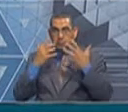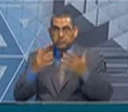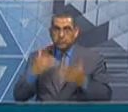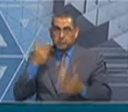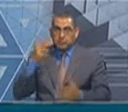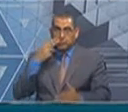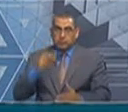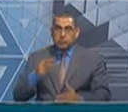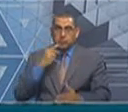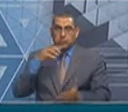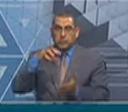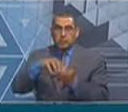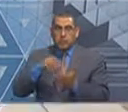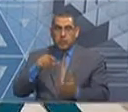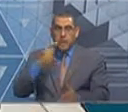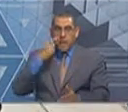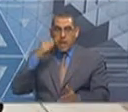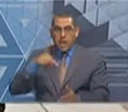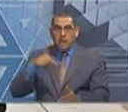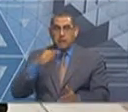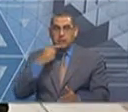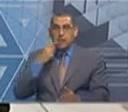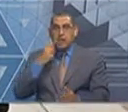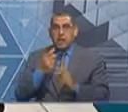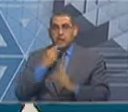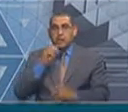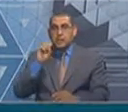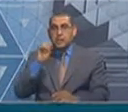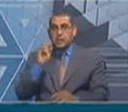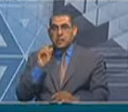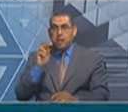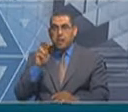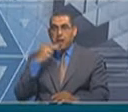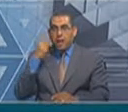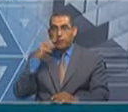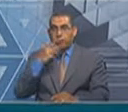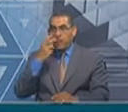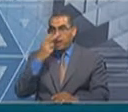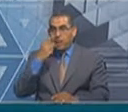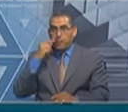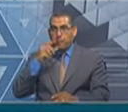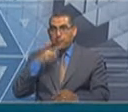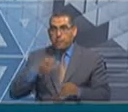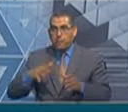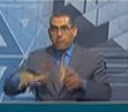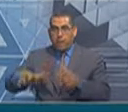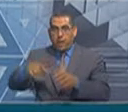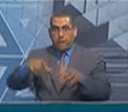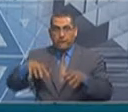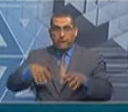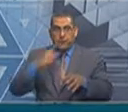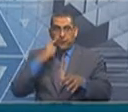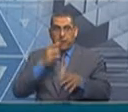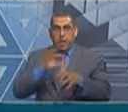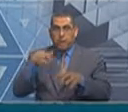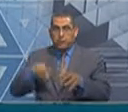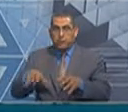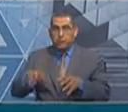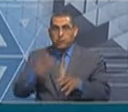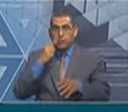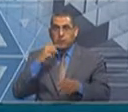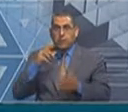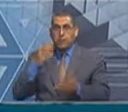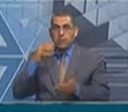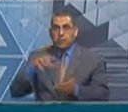أن منطقة عين الصيرة هي منطقة تراثية، يعني كانت تضم بحيرة كانت بها العديد أو كميات كبيرة